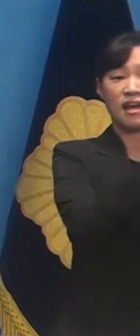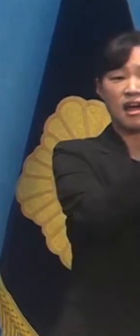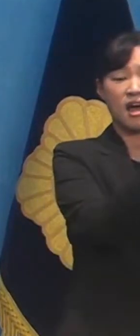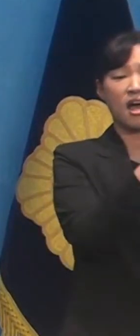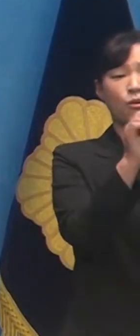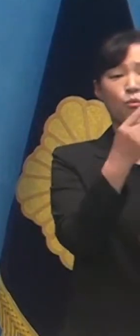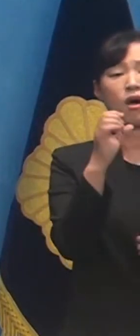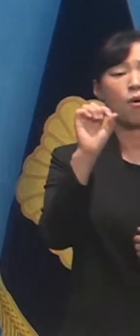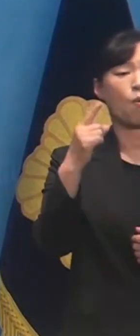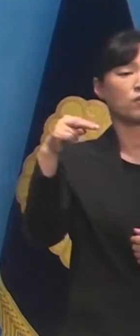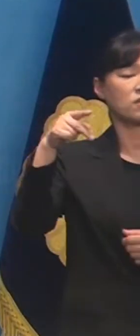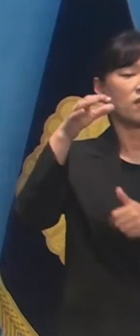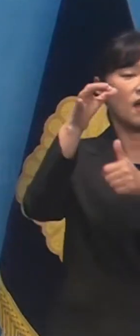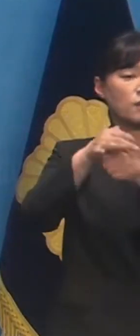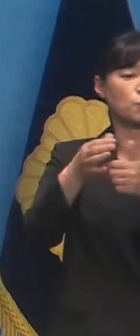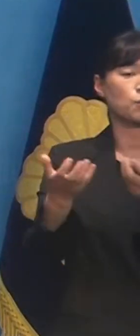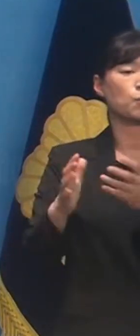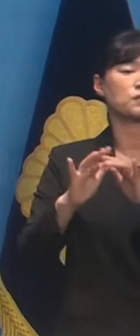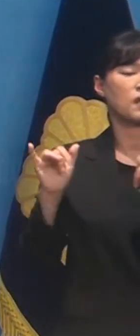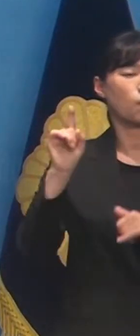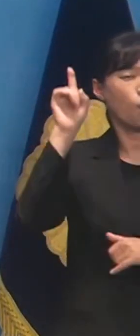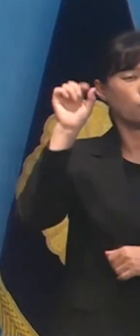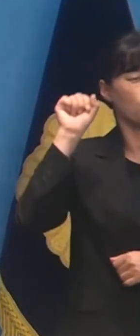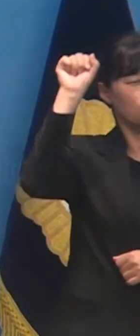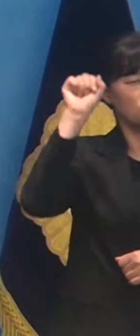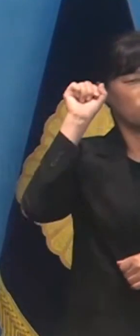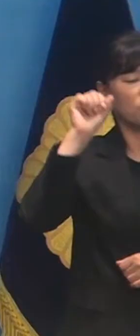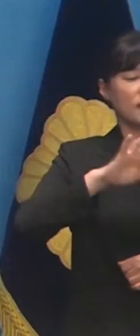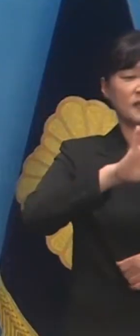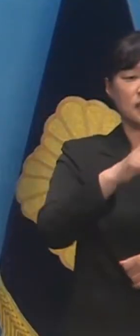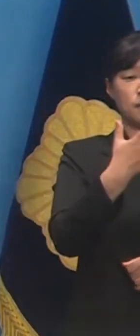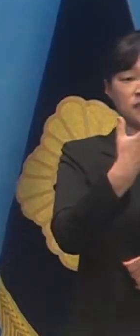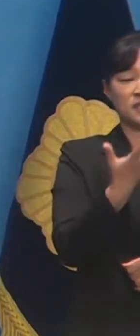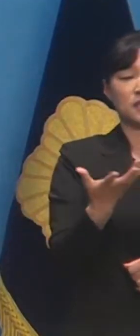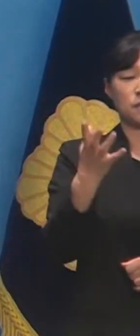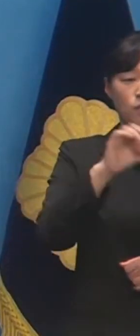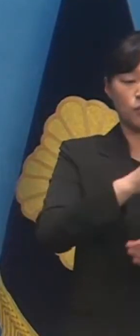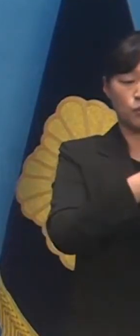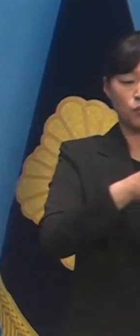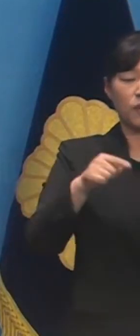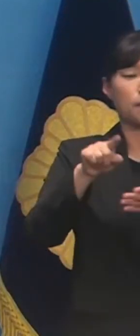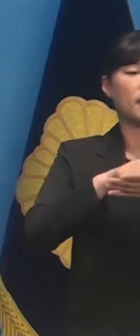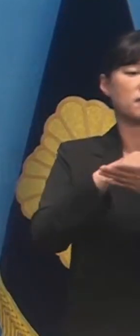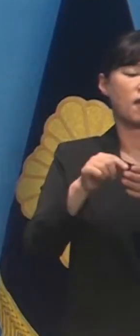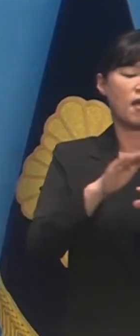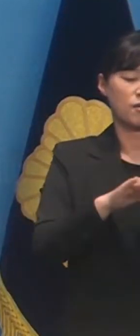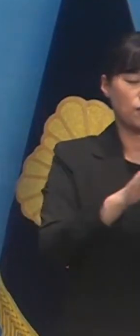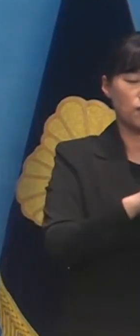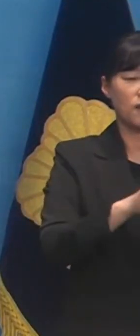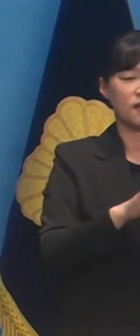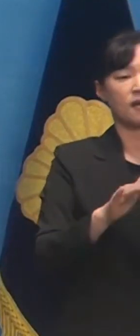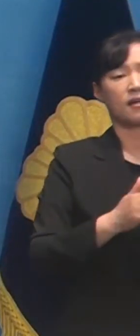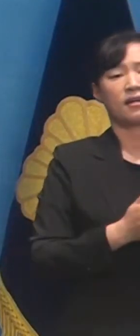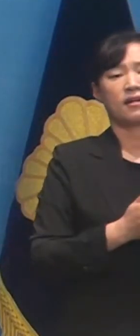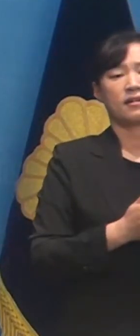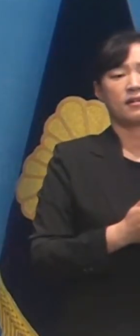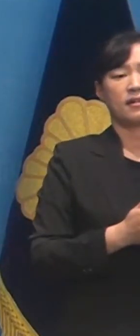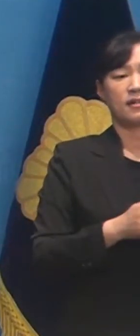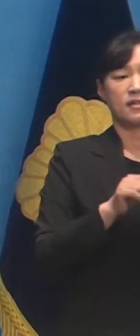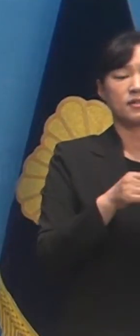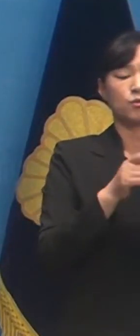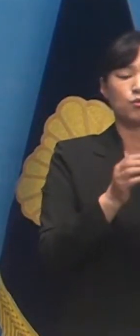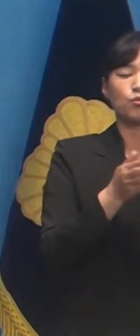하나옵션 하청노동자 고공농성 및 470억 손배소 해결과 중대재해 재발 방지 대책 마련